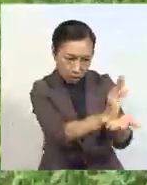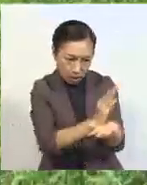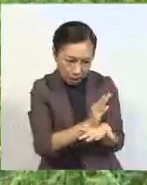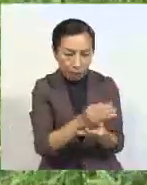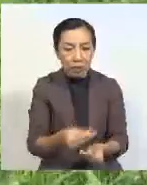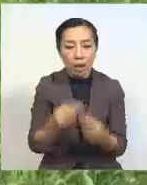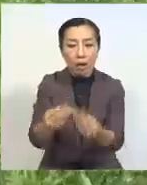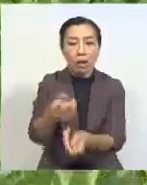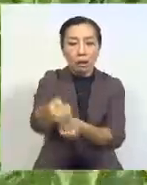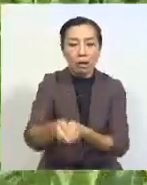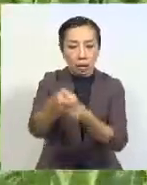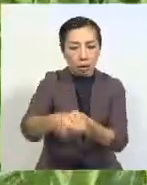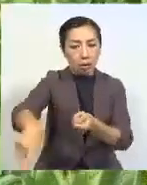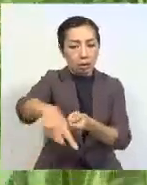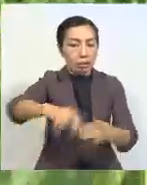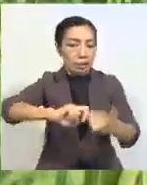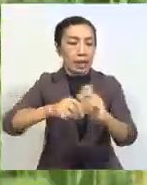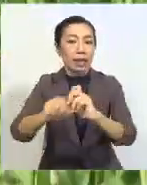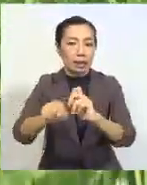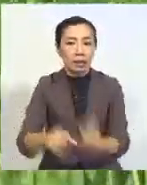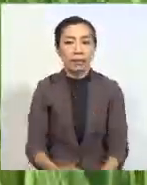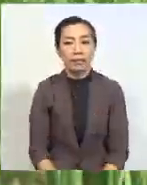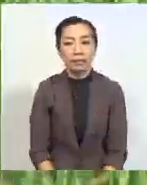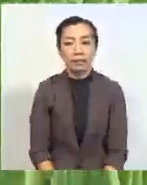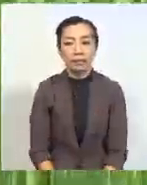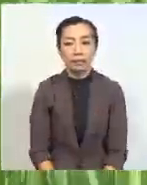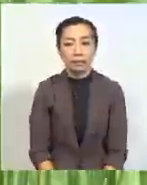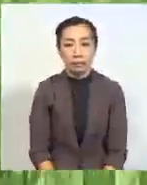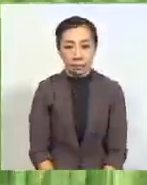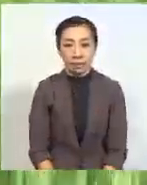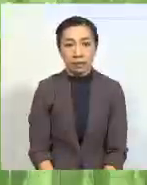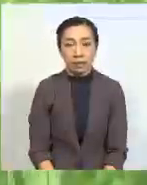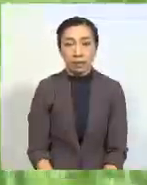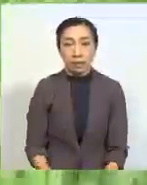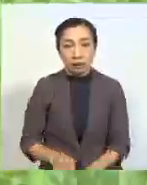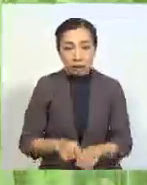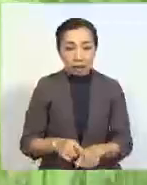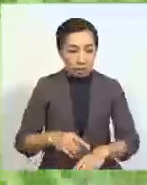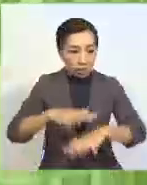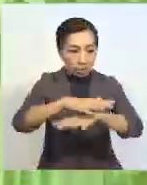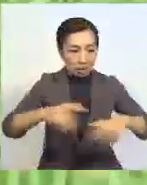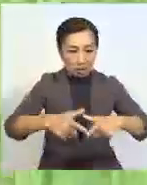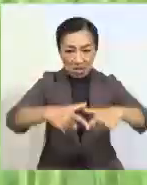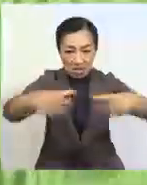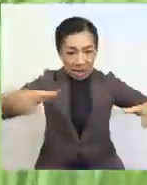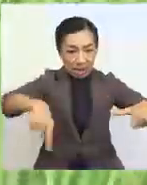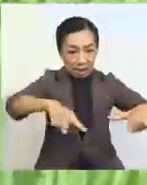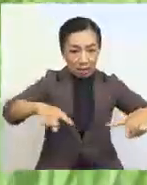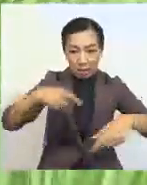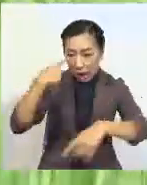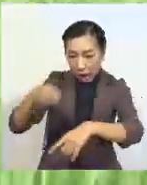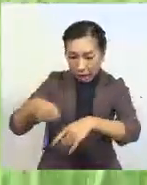าวให้กับเกษตรกรที่ประสบภัยไปก่อนนะคะส่วนพื้นที่ที่ทำเกษตรแปลงใหญ่ก็หากใครมีเมล็ดพันธุ์ข้าว